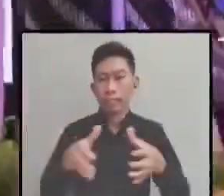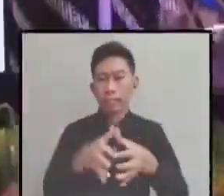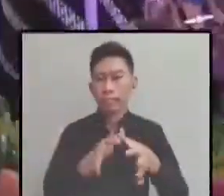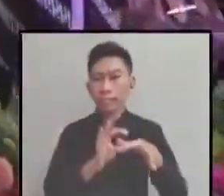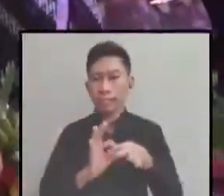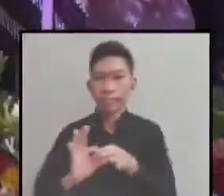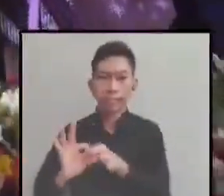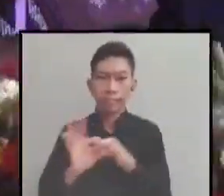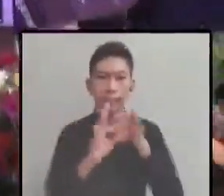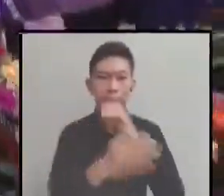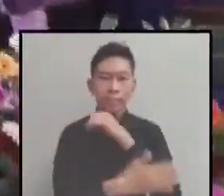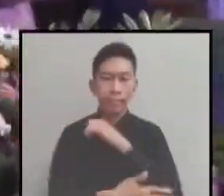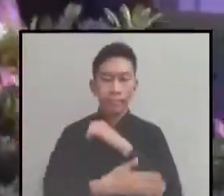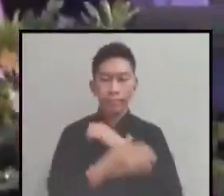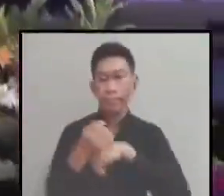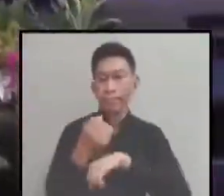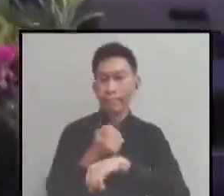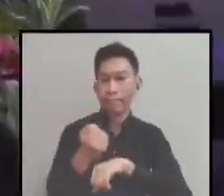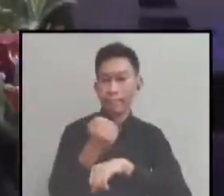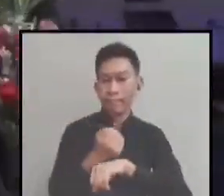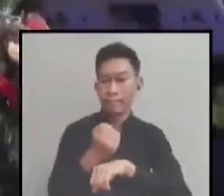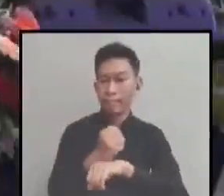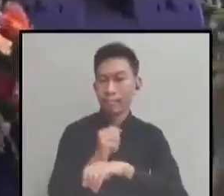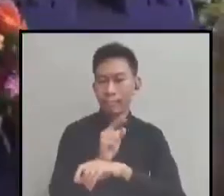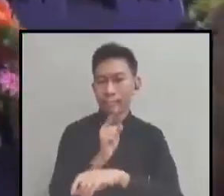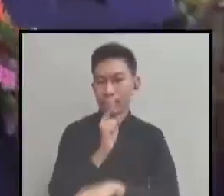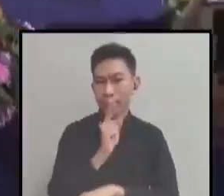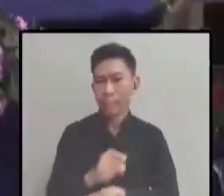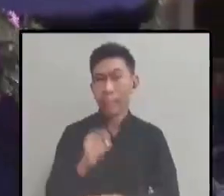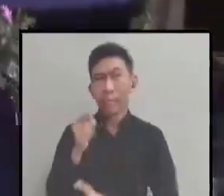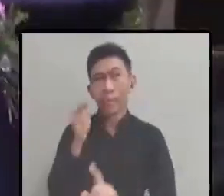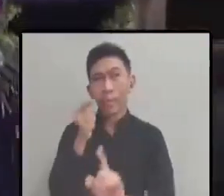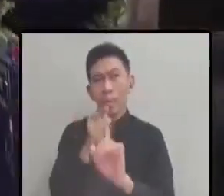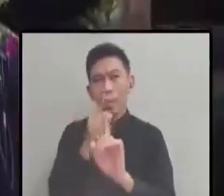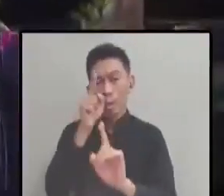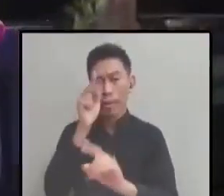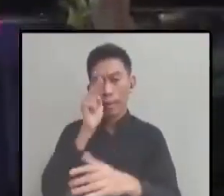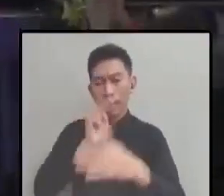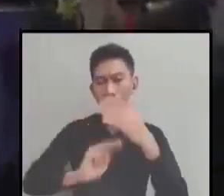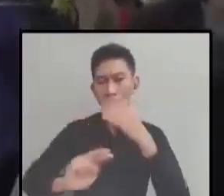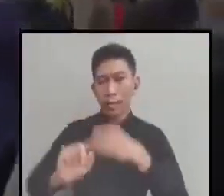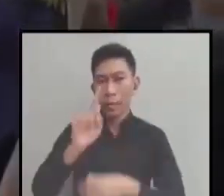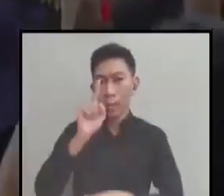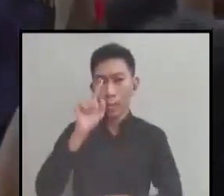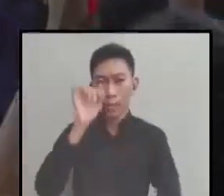tunay na tayo ay may one vision, one identity at one community.